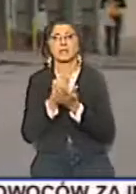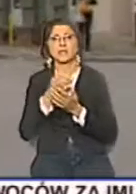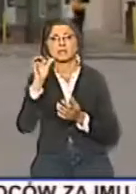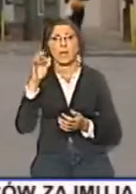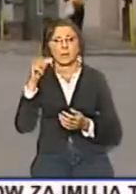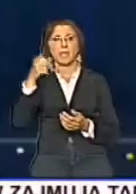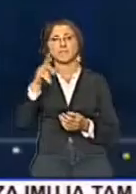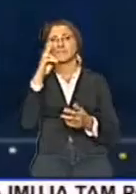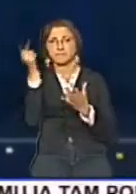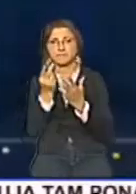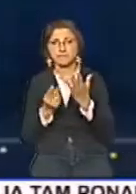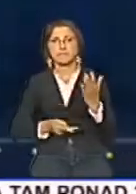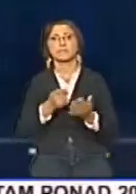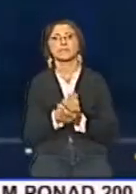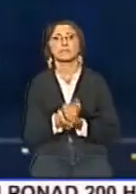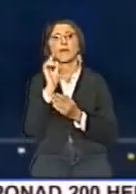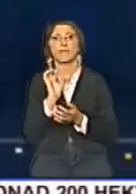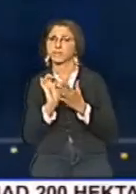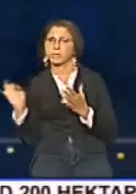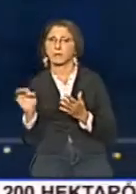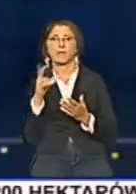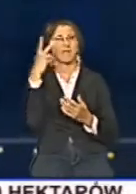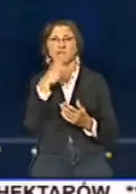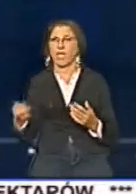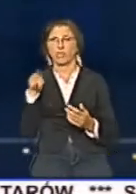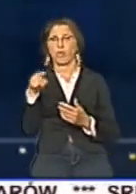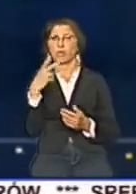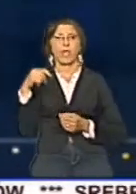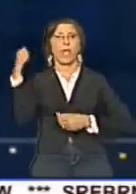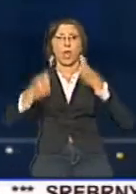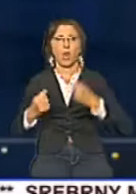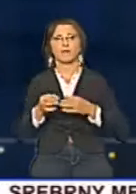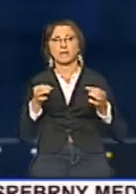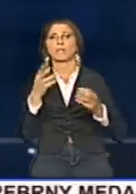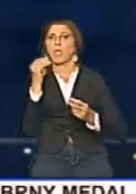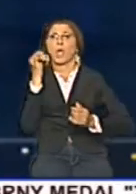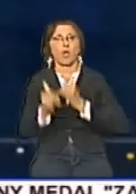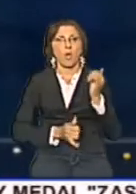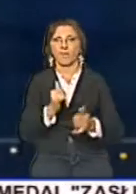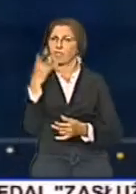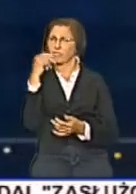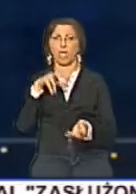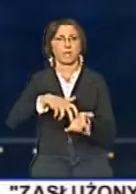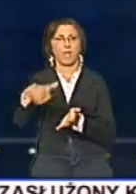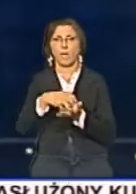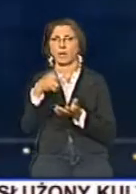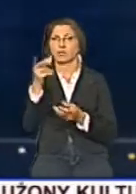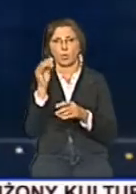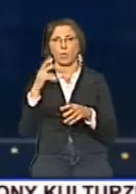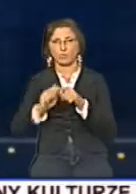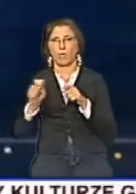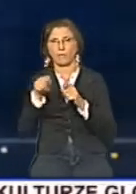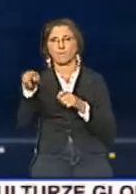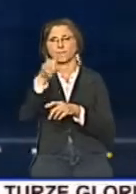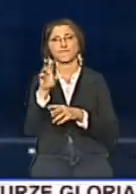Stępnia czytamy m.in. Podkreślmy, nie, to nie kierowcy samochodów, nie rowerzyści i nawet nie piesi będą najbardziej